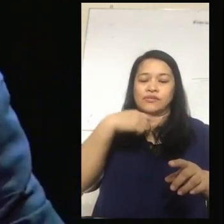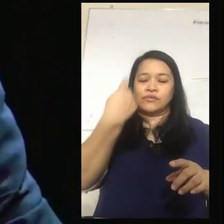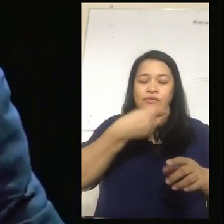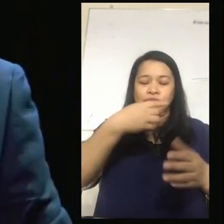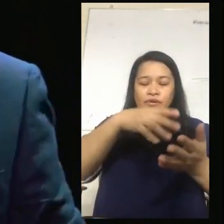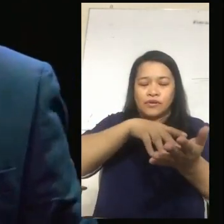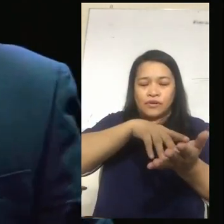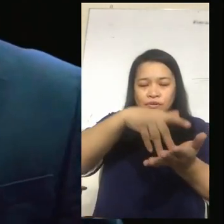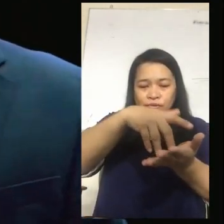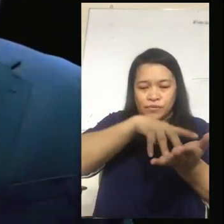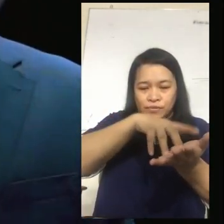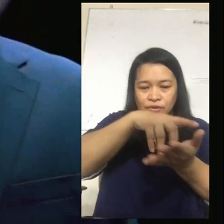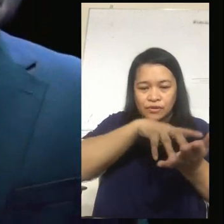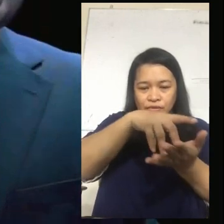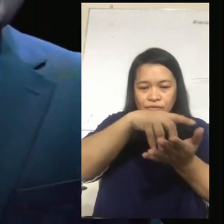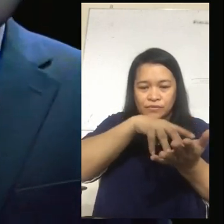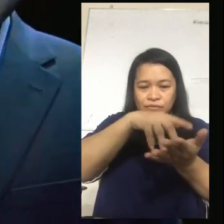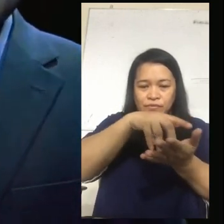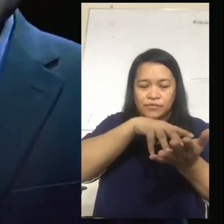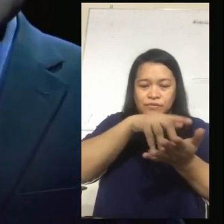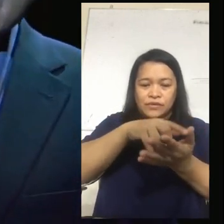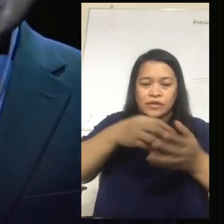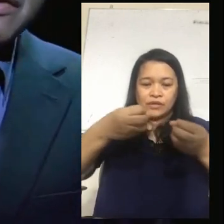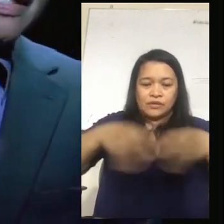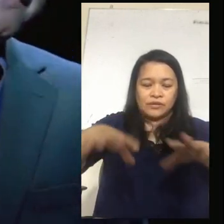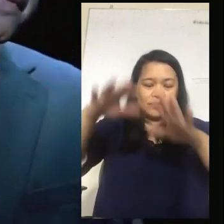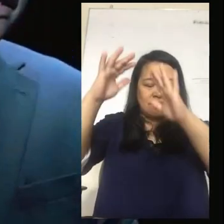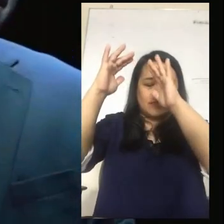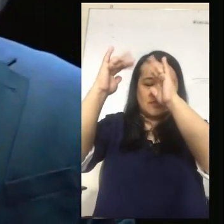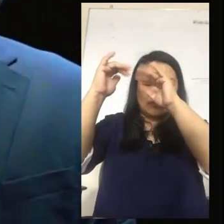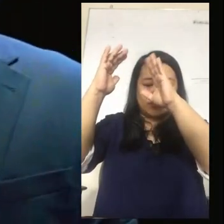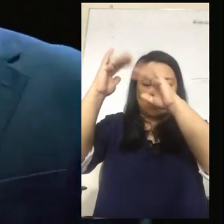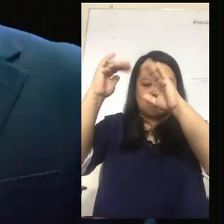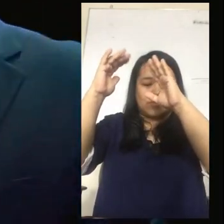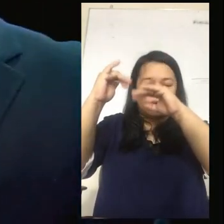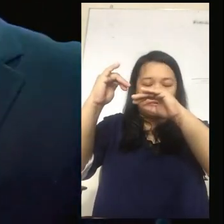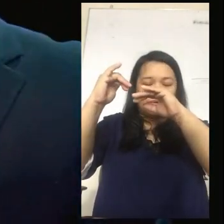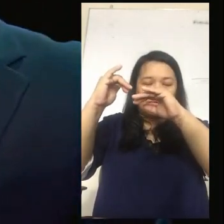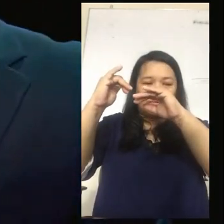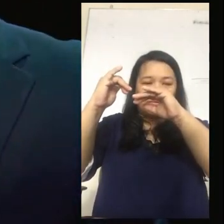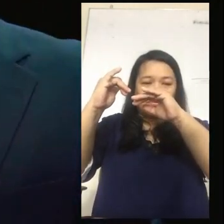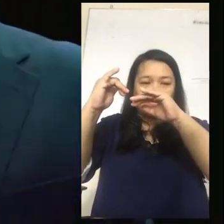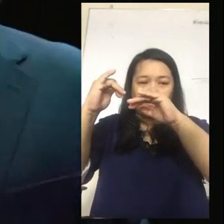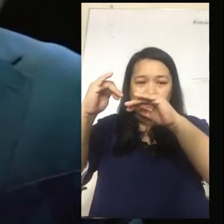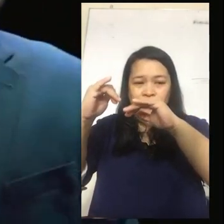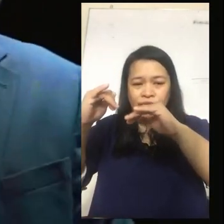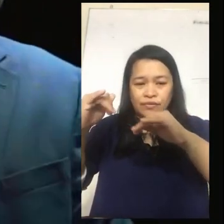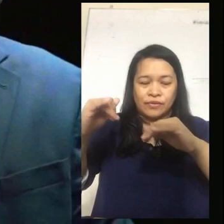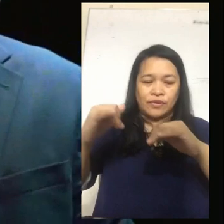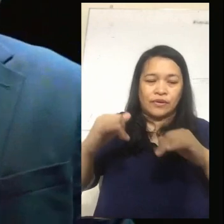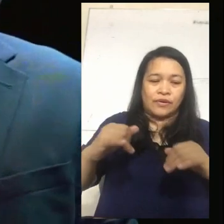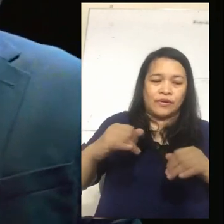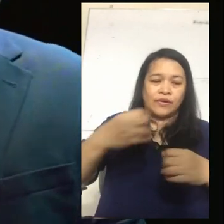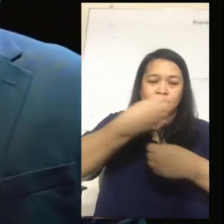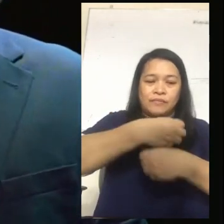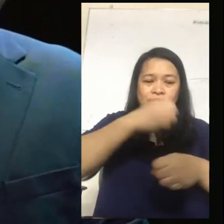nanlalamig, nanlalambot, hallelujah, at ang kanilang alab